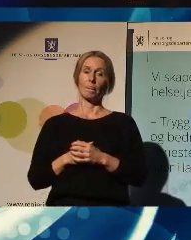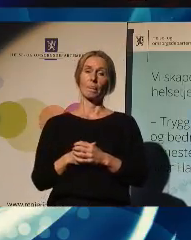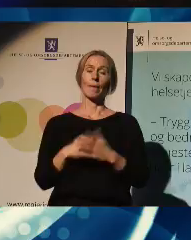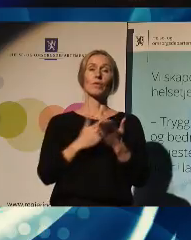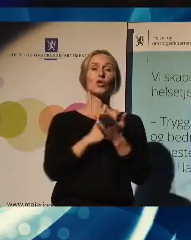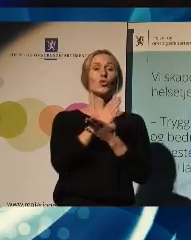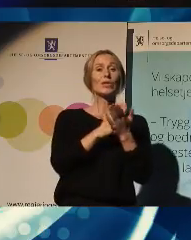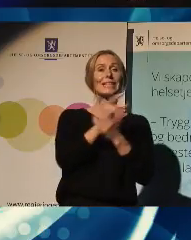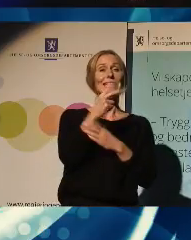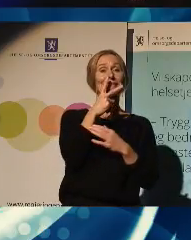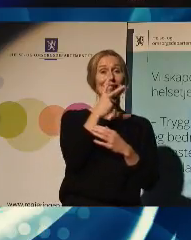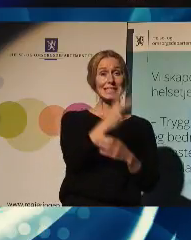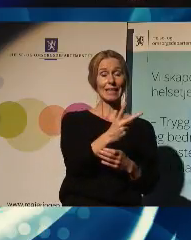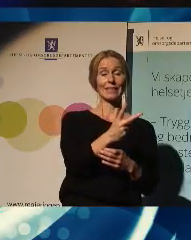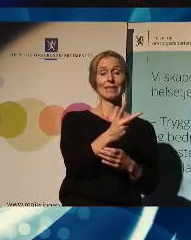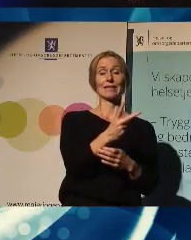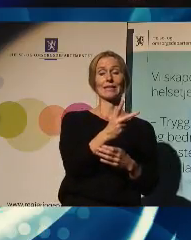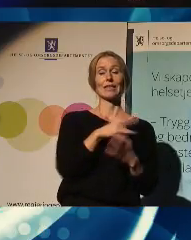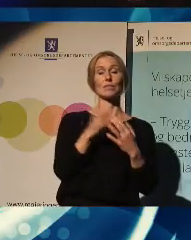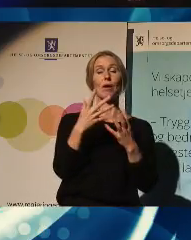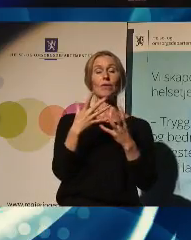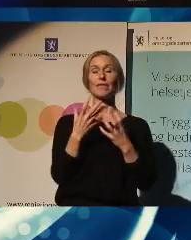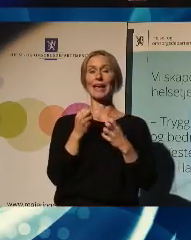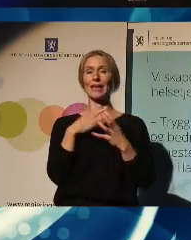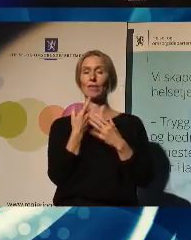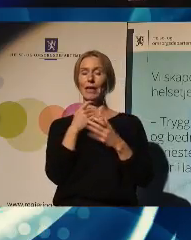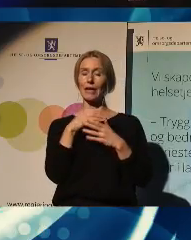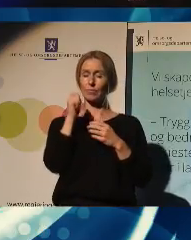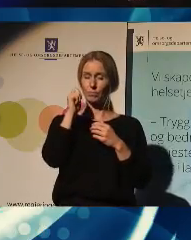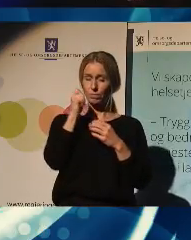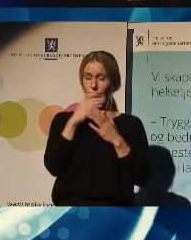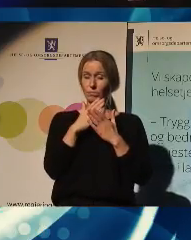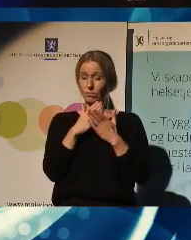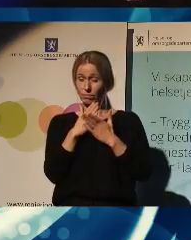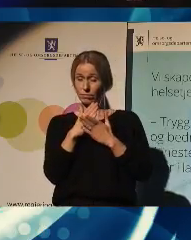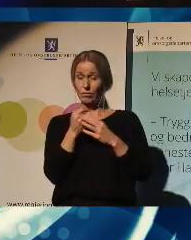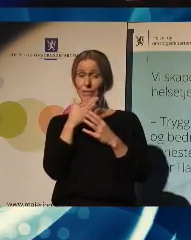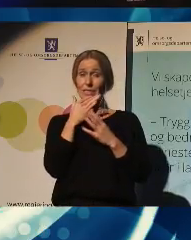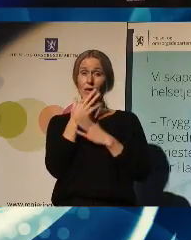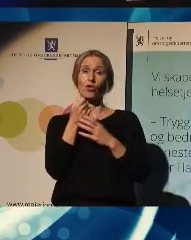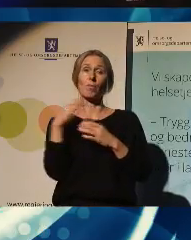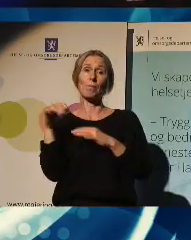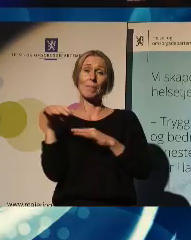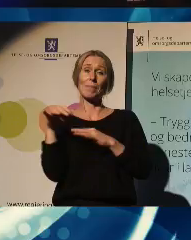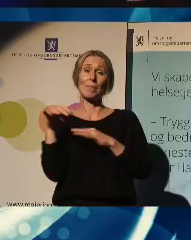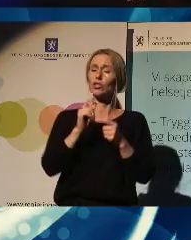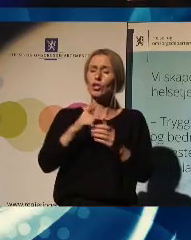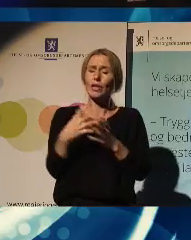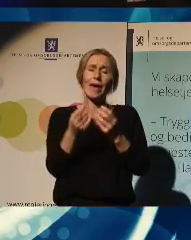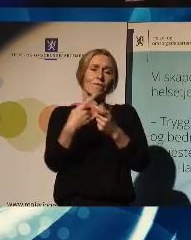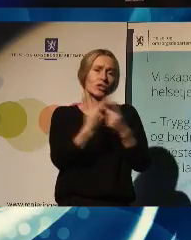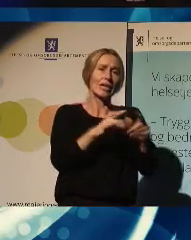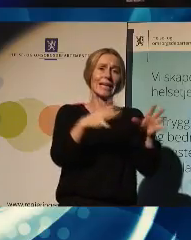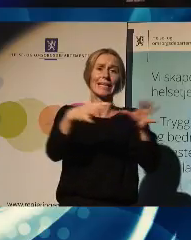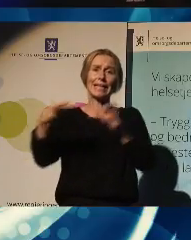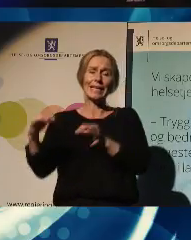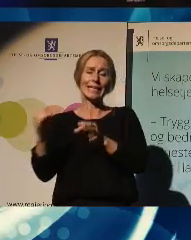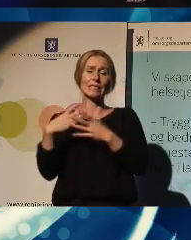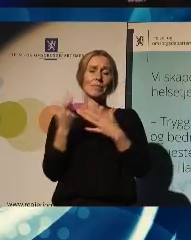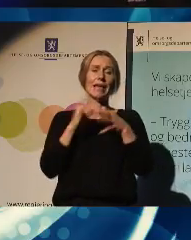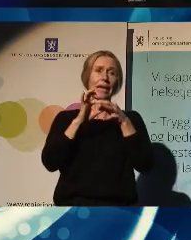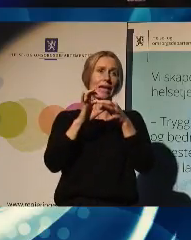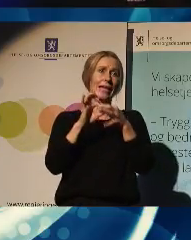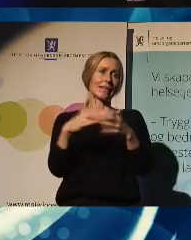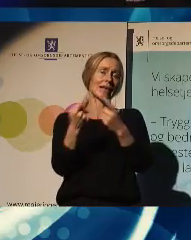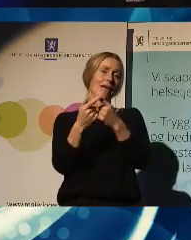Juridisk sett så trenger man å ha tunga rett i munnen når man snakker om immigranter, for det forskjellige ting som relatert til